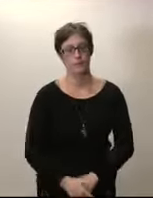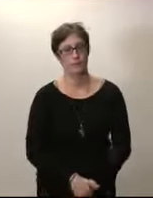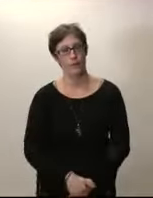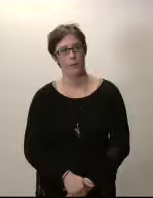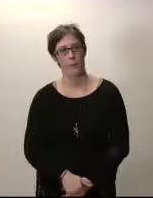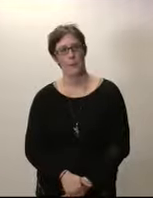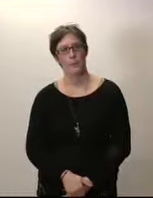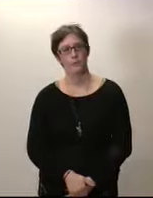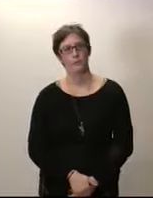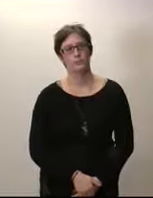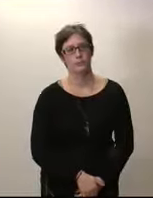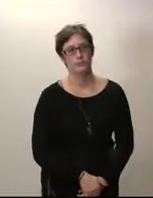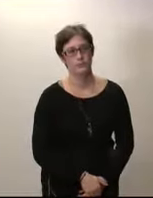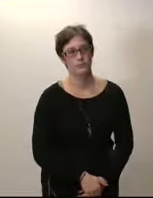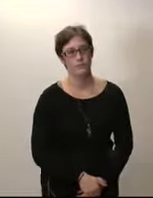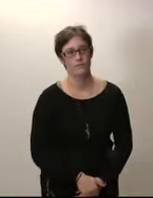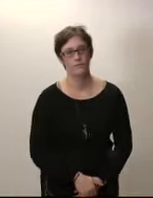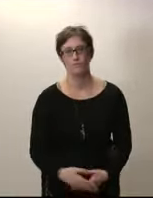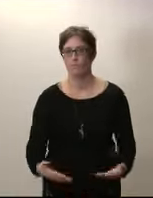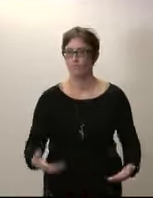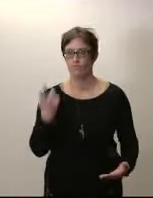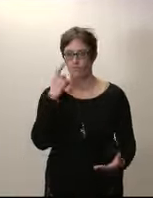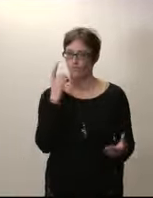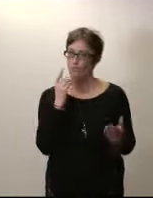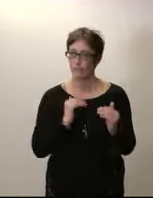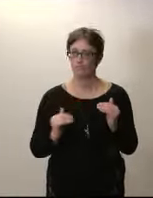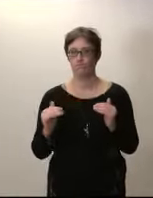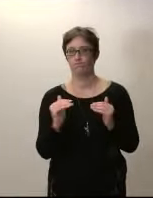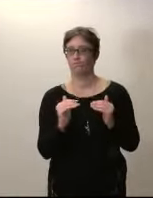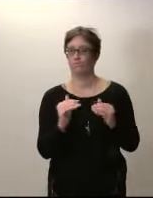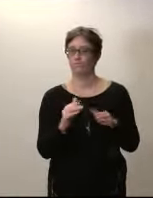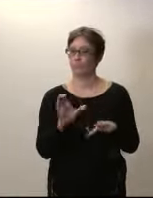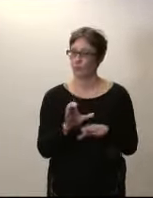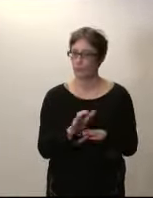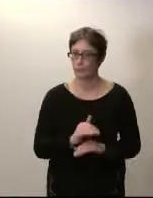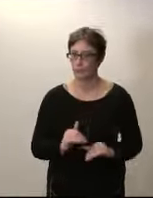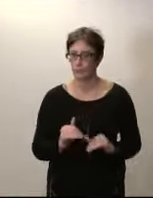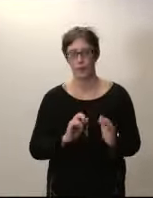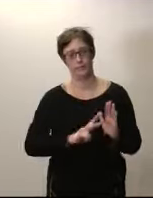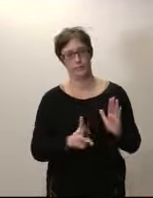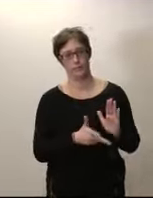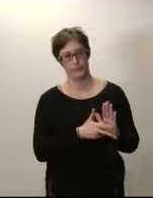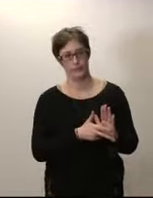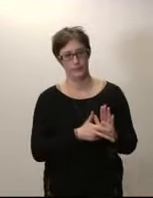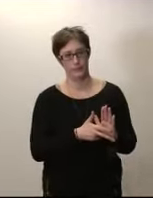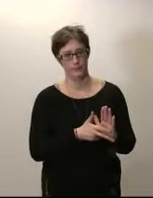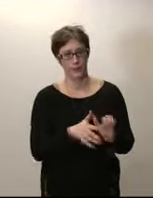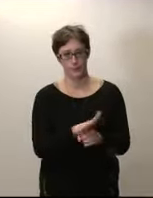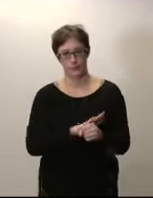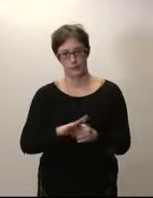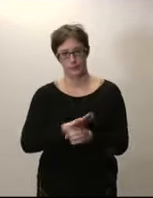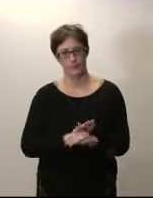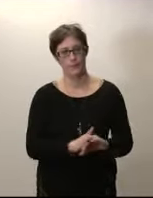Merci Monsieur Christnacker. Pas de remarque particulière, pas d'opposition, pas d'abstention. Ce point est adopté à l'unanimité. Point